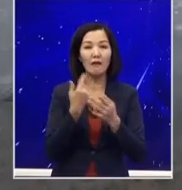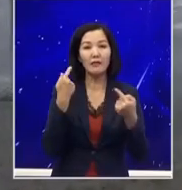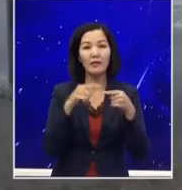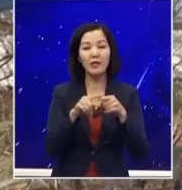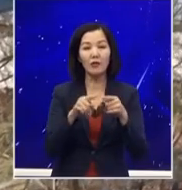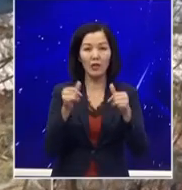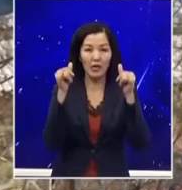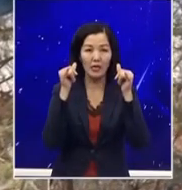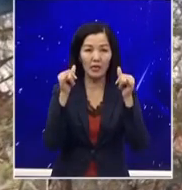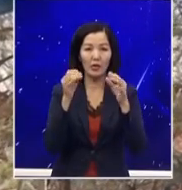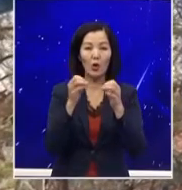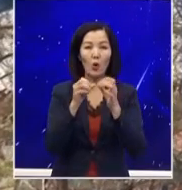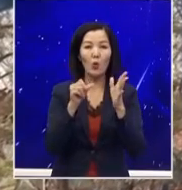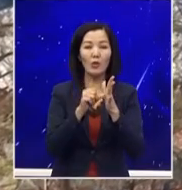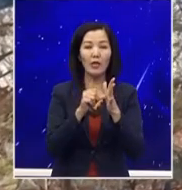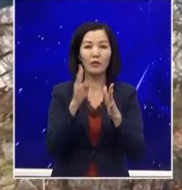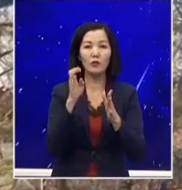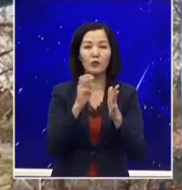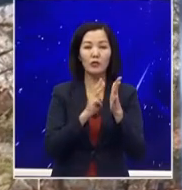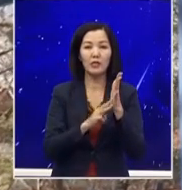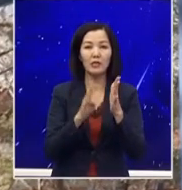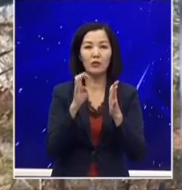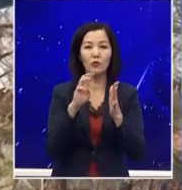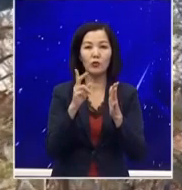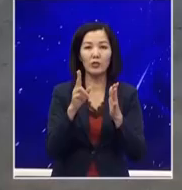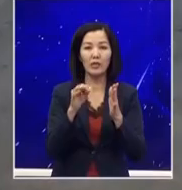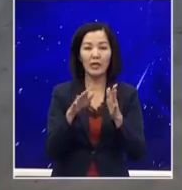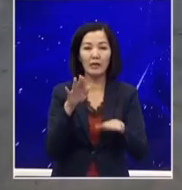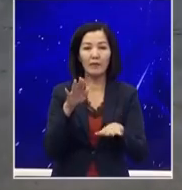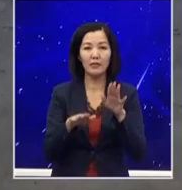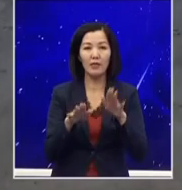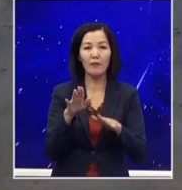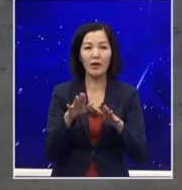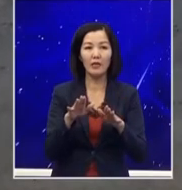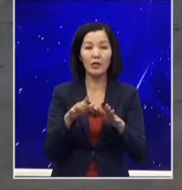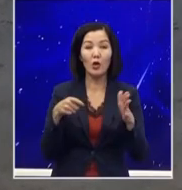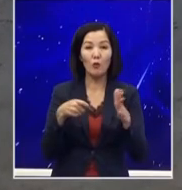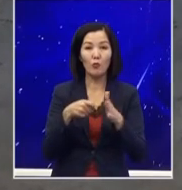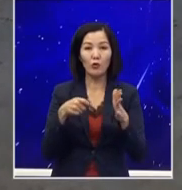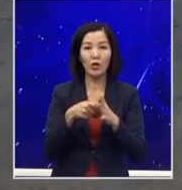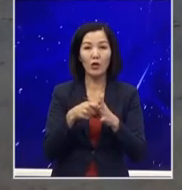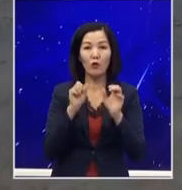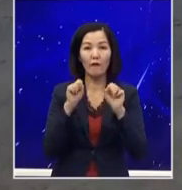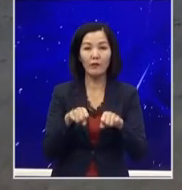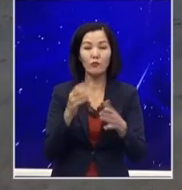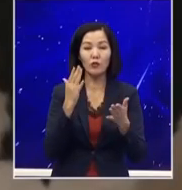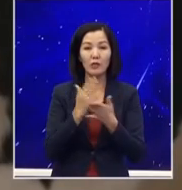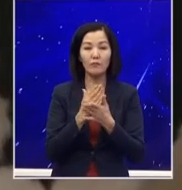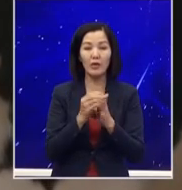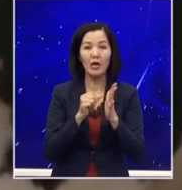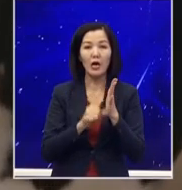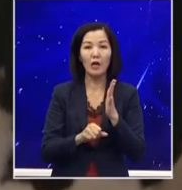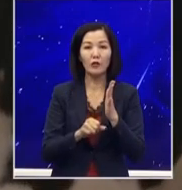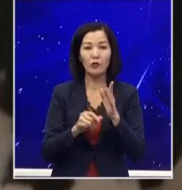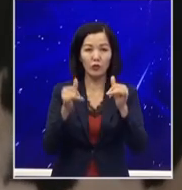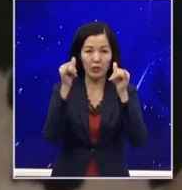ірі қараны 16 айда 380-400 келіге дейін алуға мүмкіндік беріп отыр. Бүгінде фермада 600-ден аса зенгі